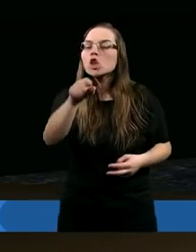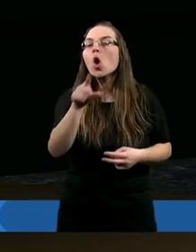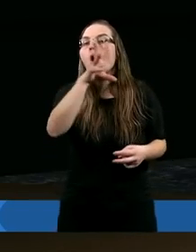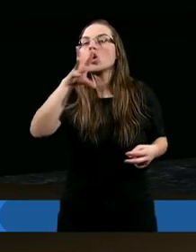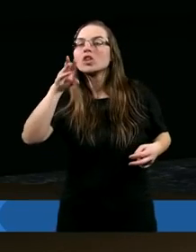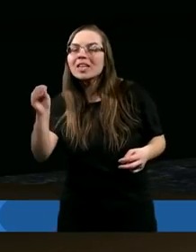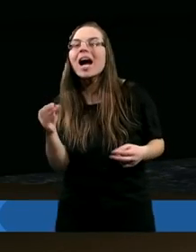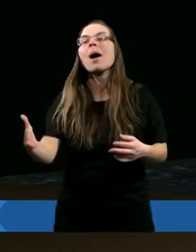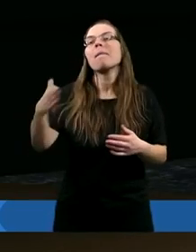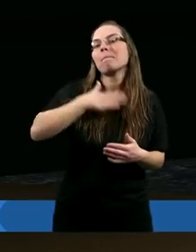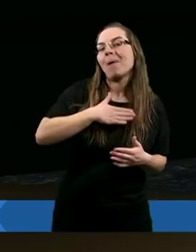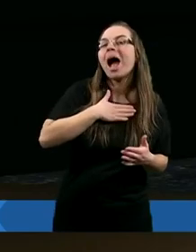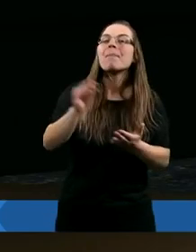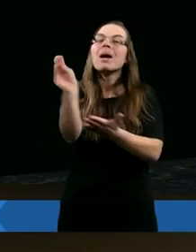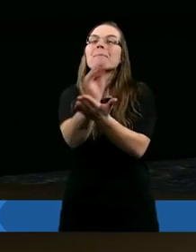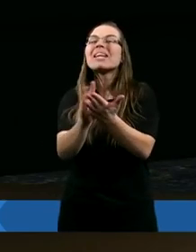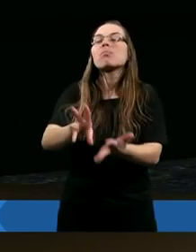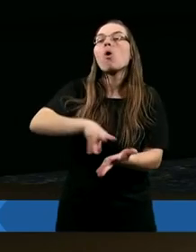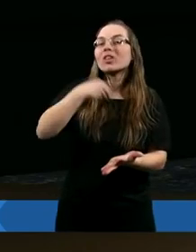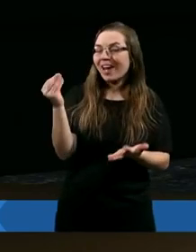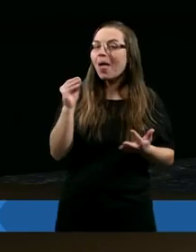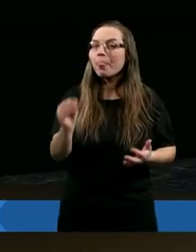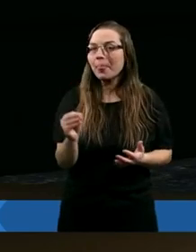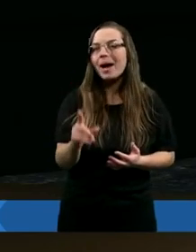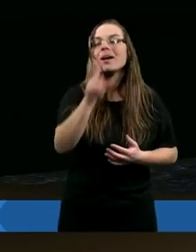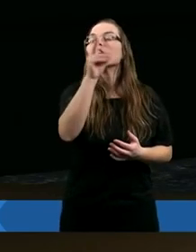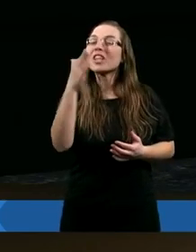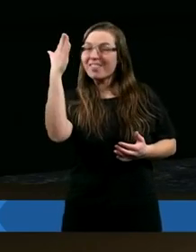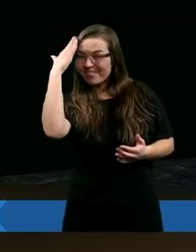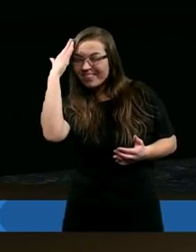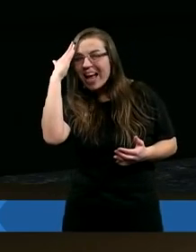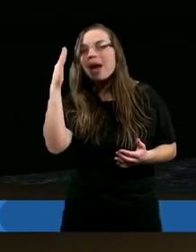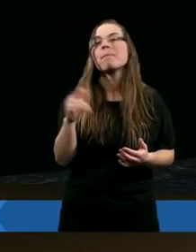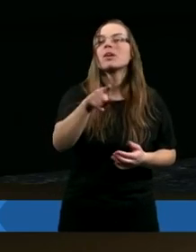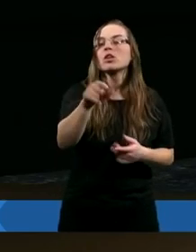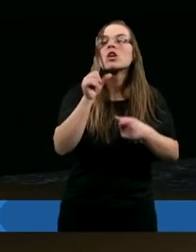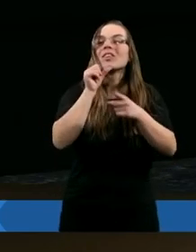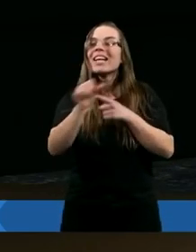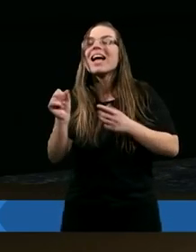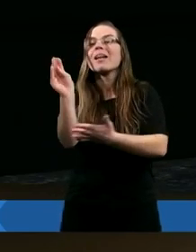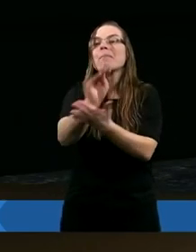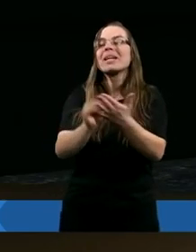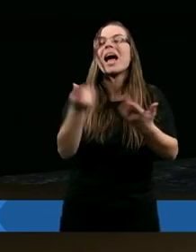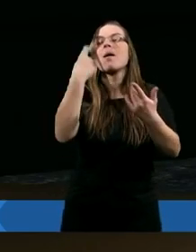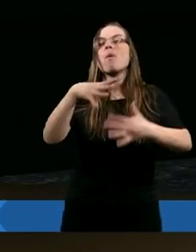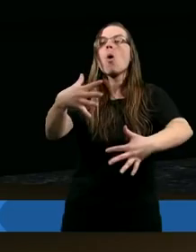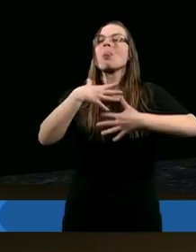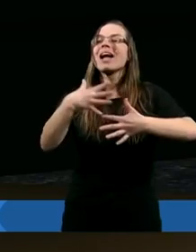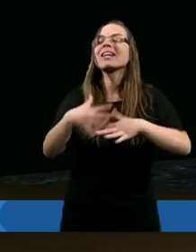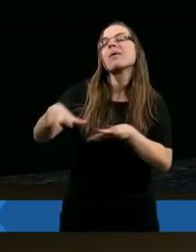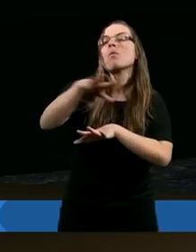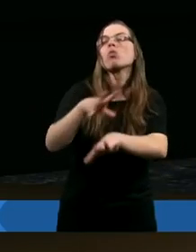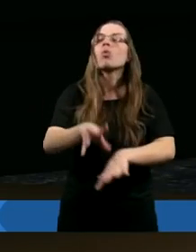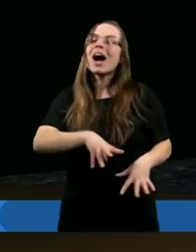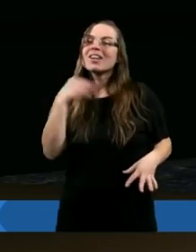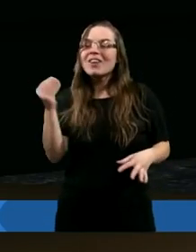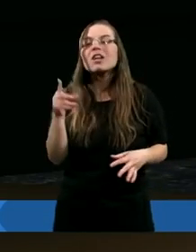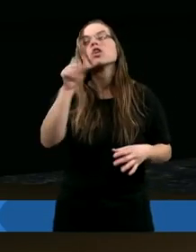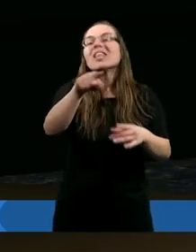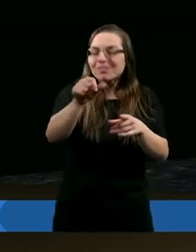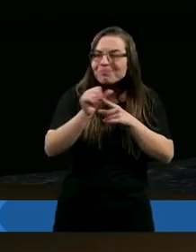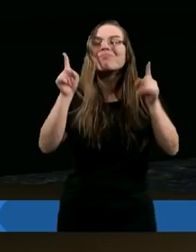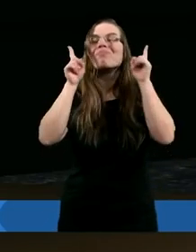że mamy Pismo Święte i wiemy, że było ono spisane pod natchnieniem Ducha Świętego,